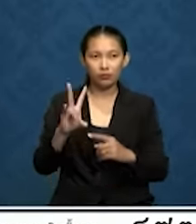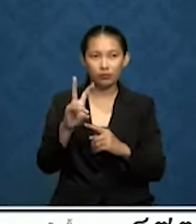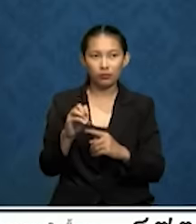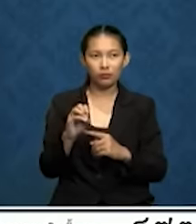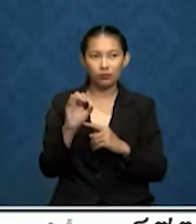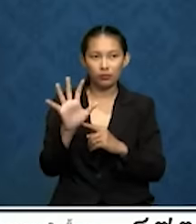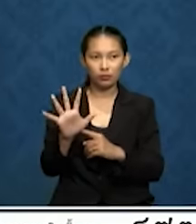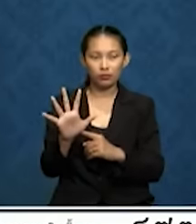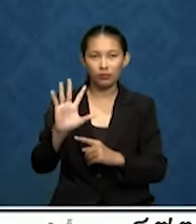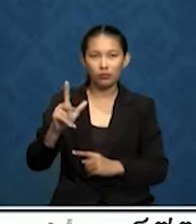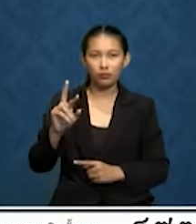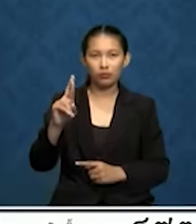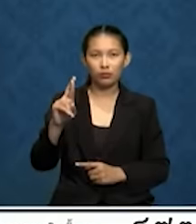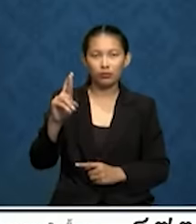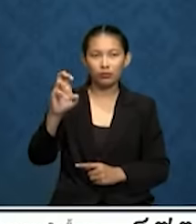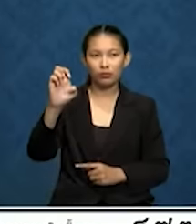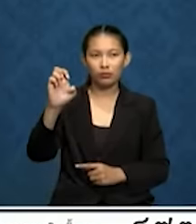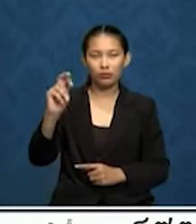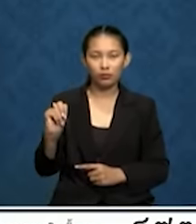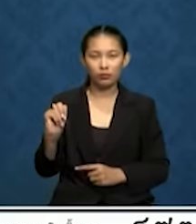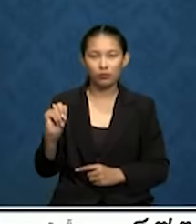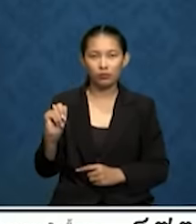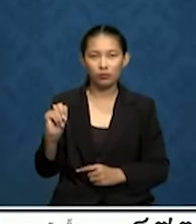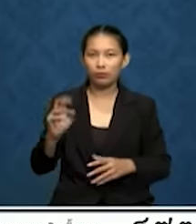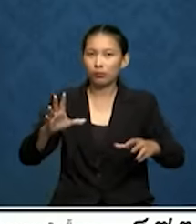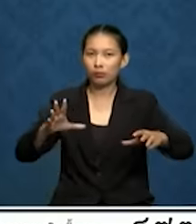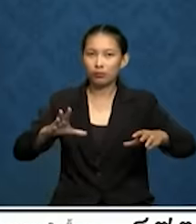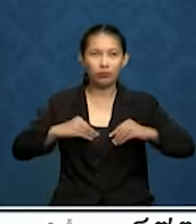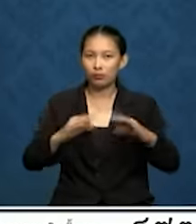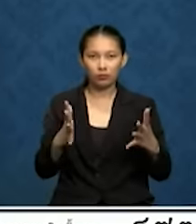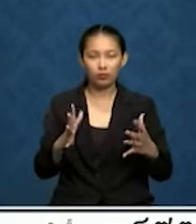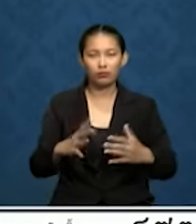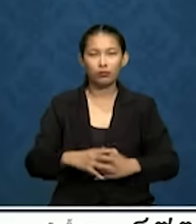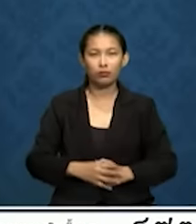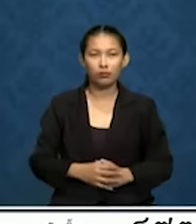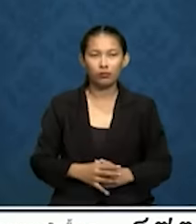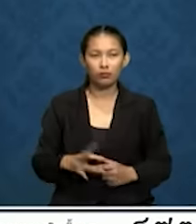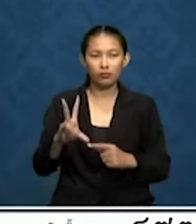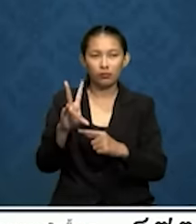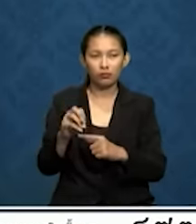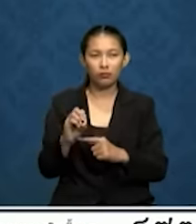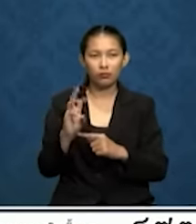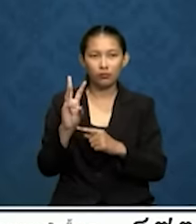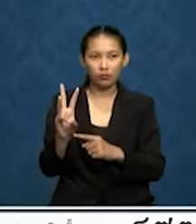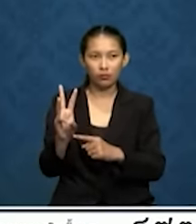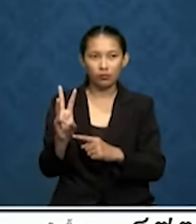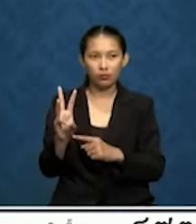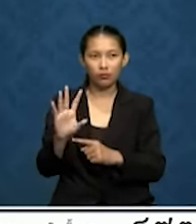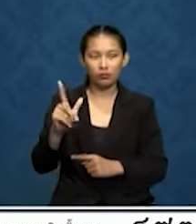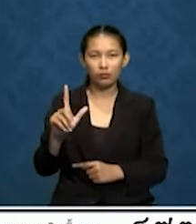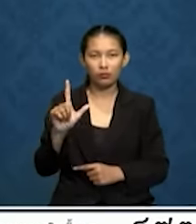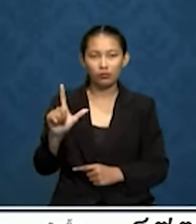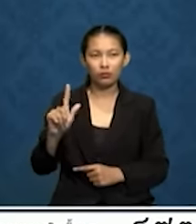75นายชรินวงพันเที่ยง ไม่เห็นชอบครับ 76นายชลธ